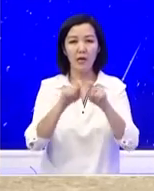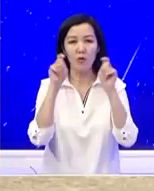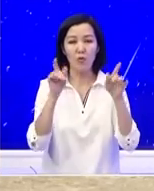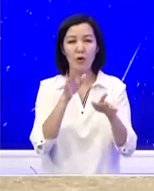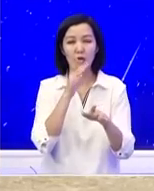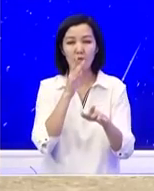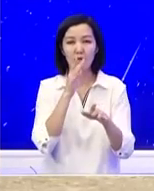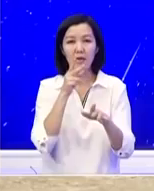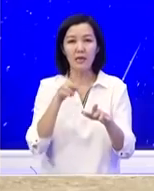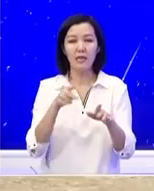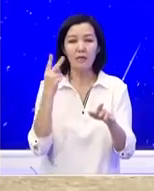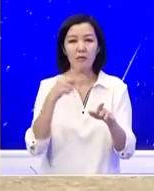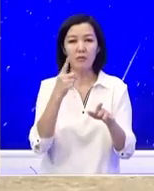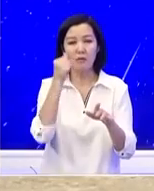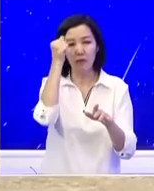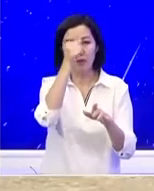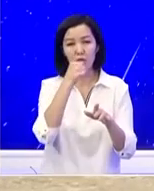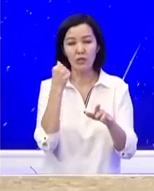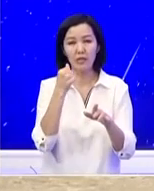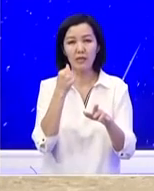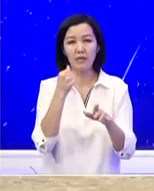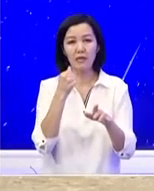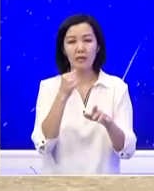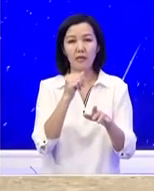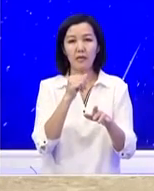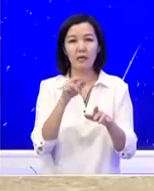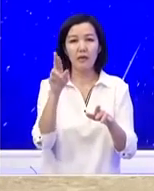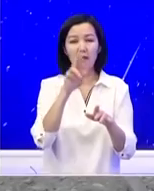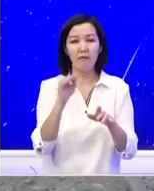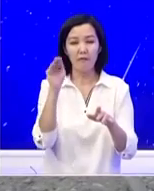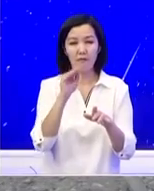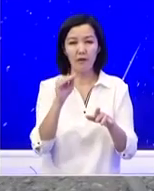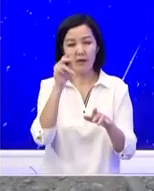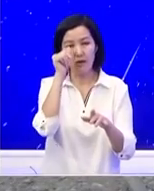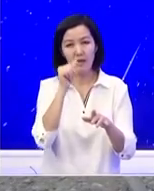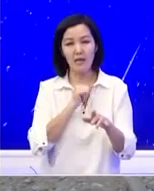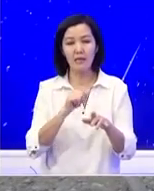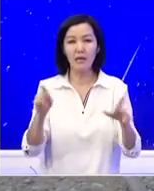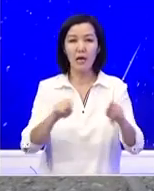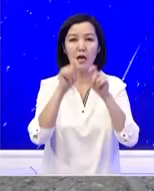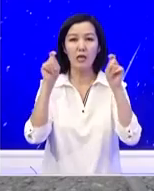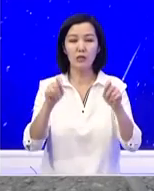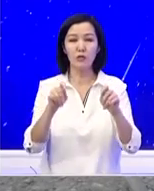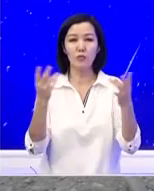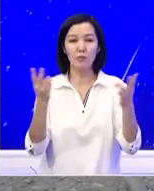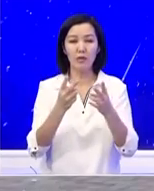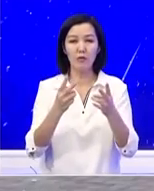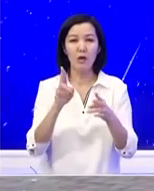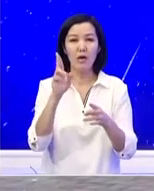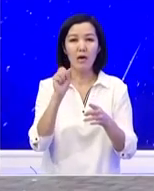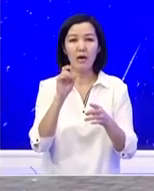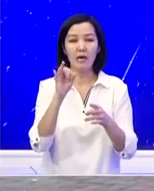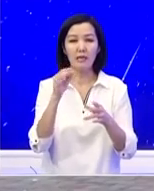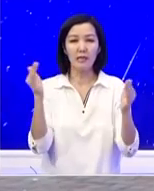уақыты 2021 жылдың қаңтар-ақпан айларында. Биыл қолданысқа берілуі тиіс жобаның бірі Қаратал